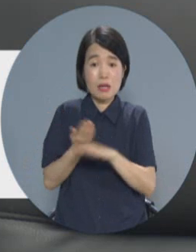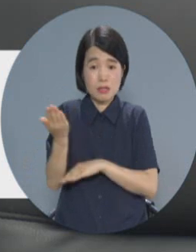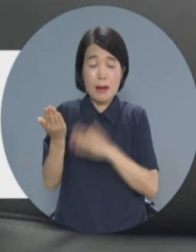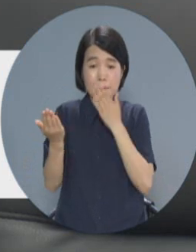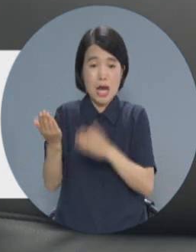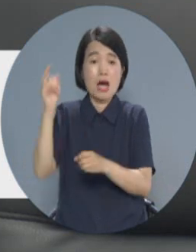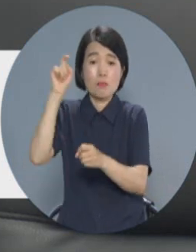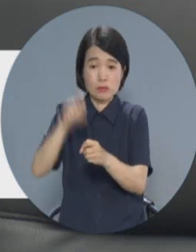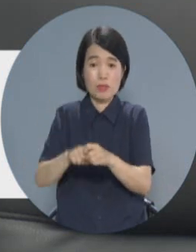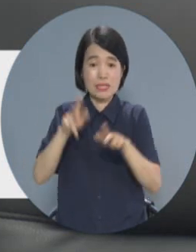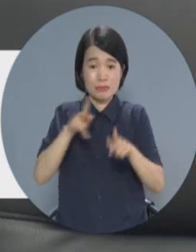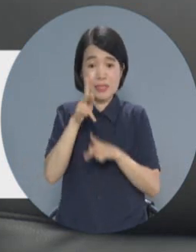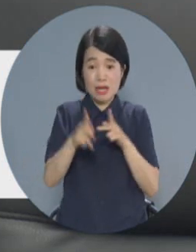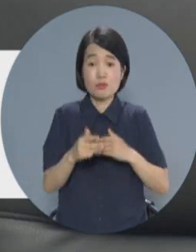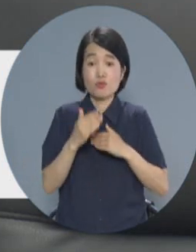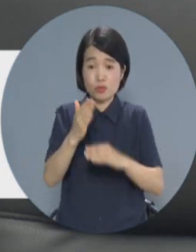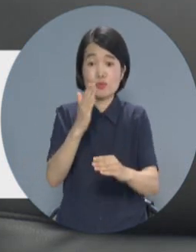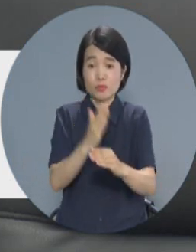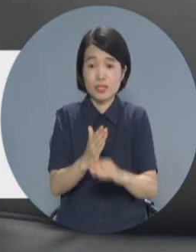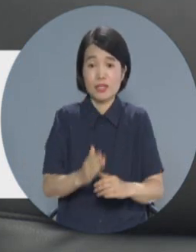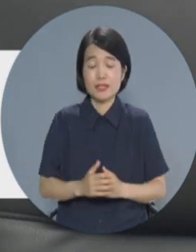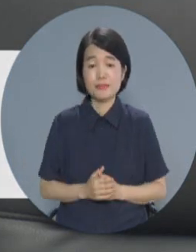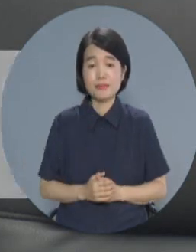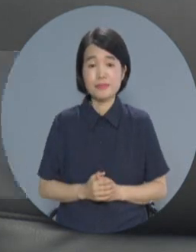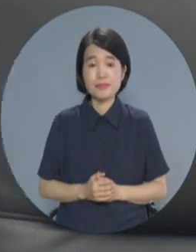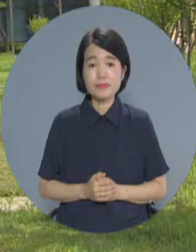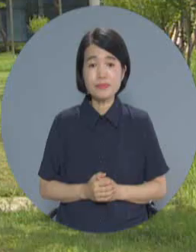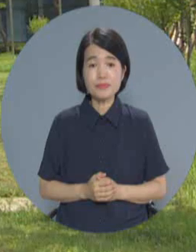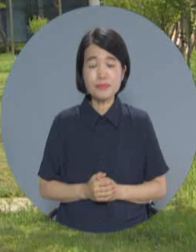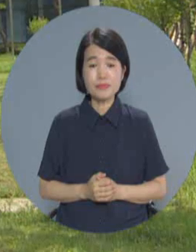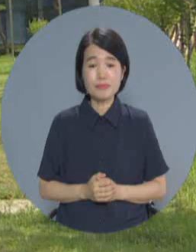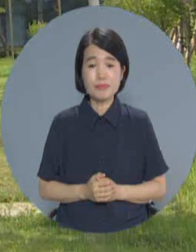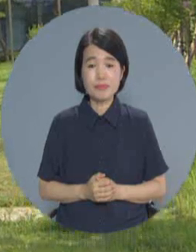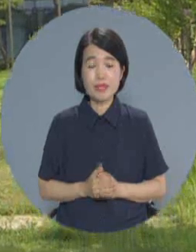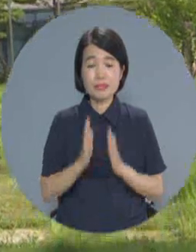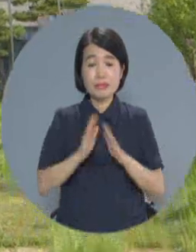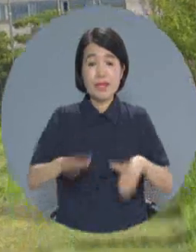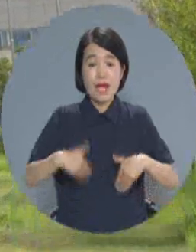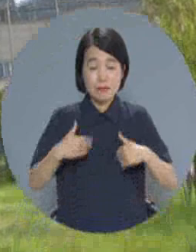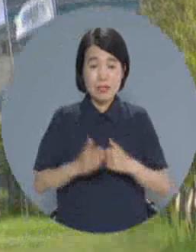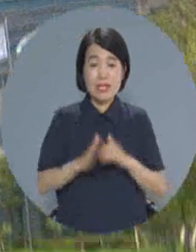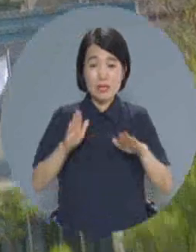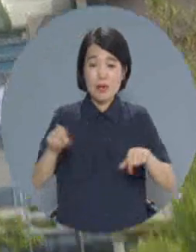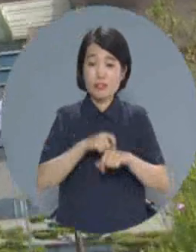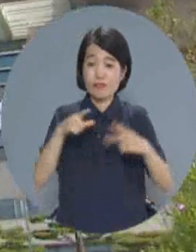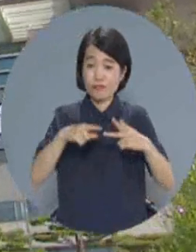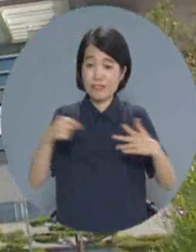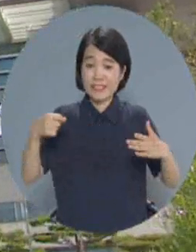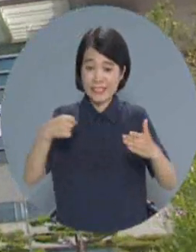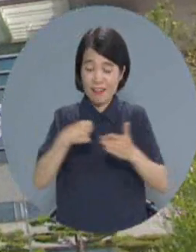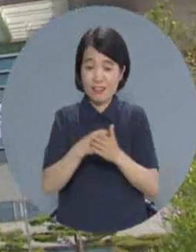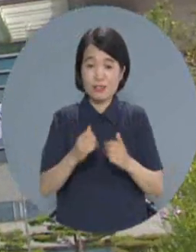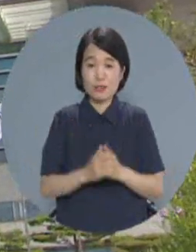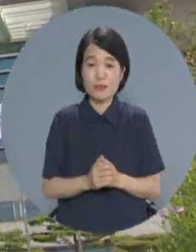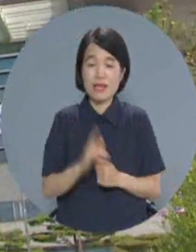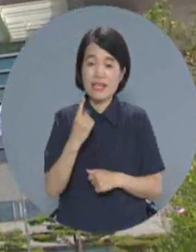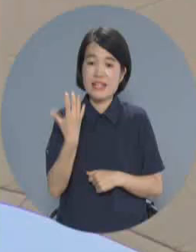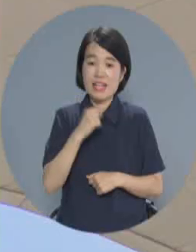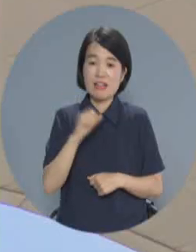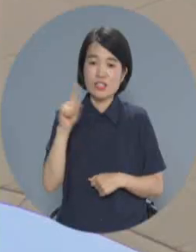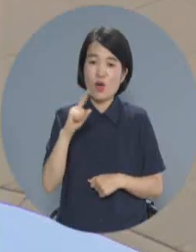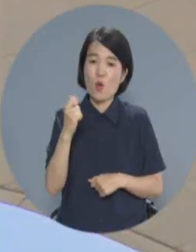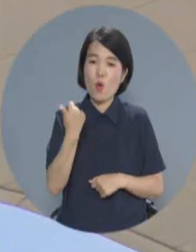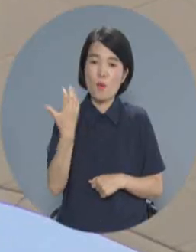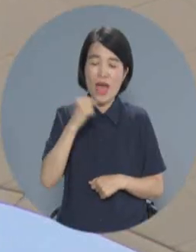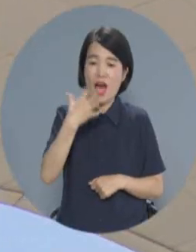그걸 목적으로 지금 이 사업을 추진하게 되겠습니다. 그래서 전남도는 이번 특구 지정으로 연간 1,500억 원의